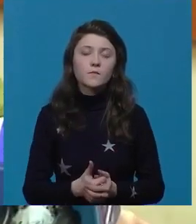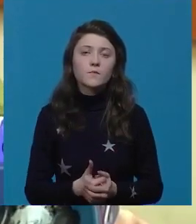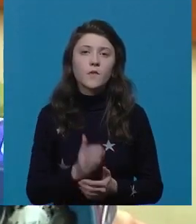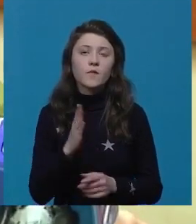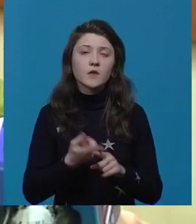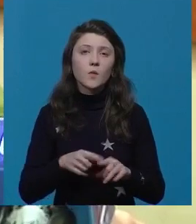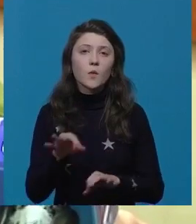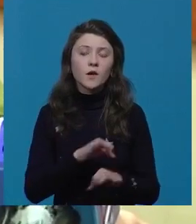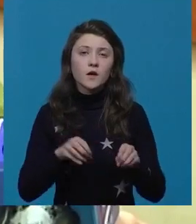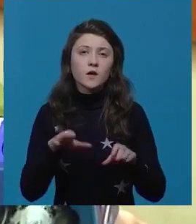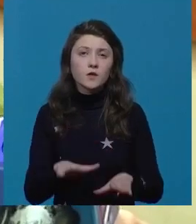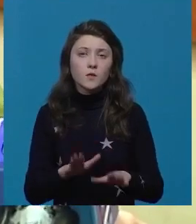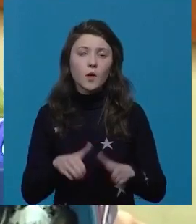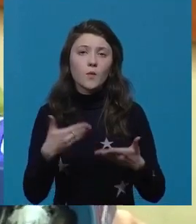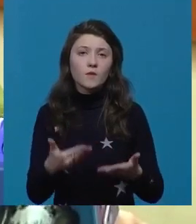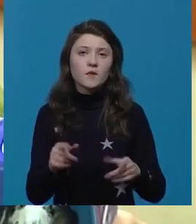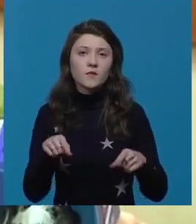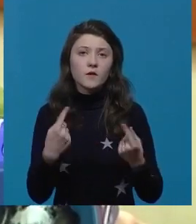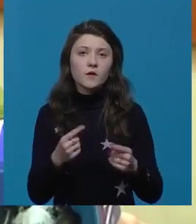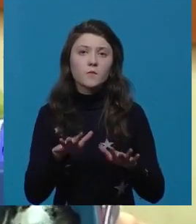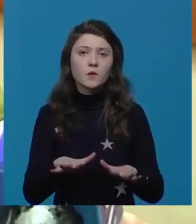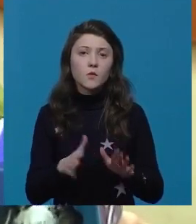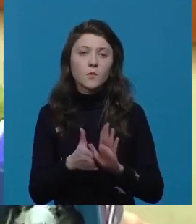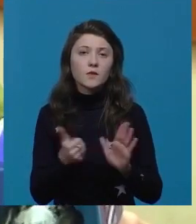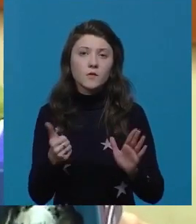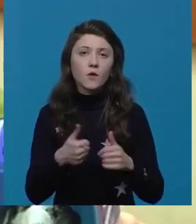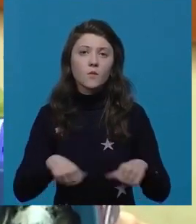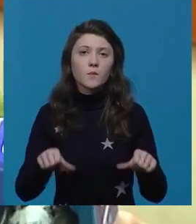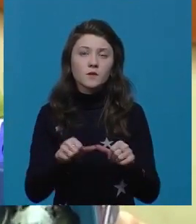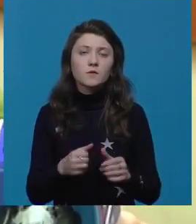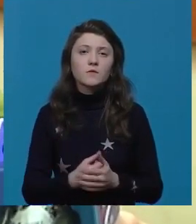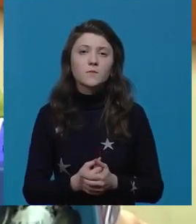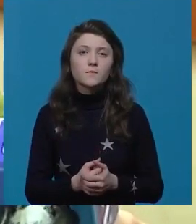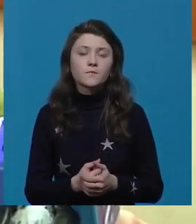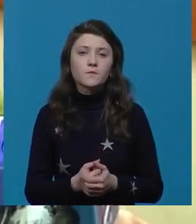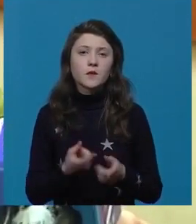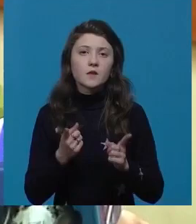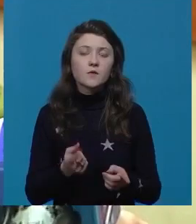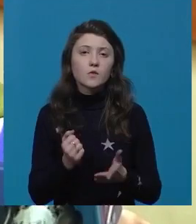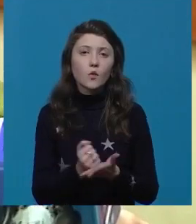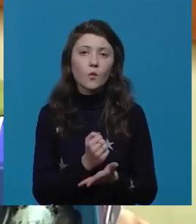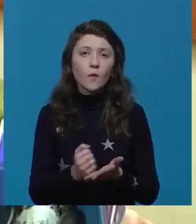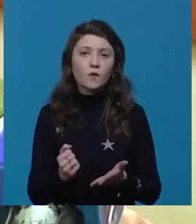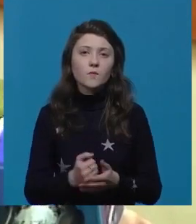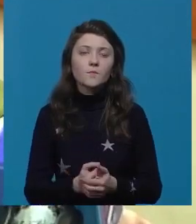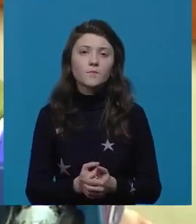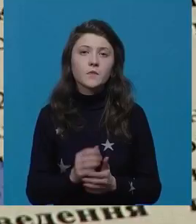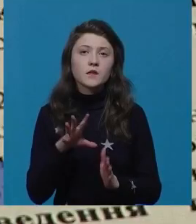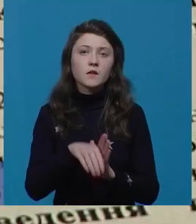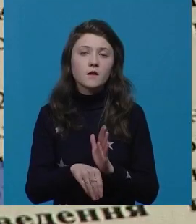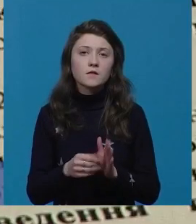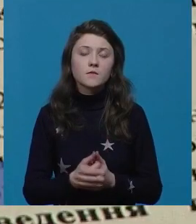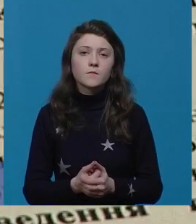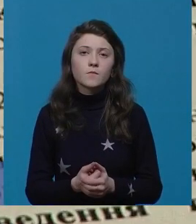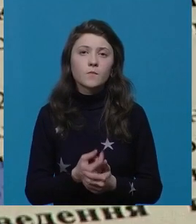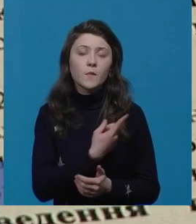рішення пропонується утворити міську призовну комісію згідно додатку 1, утворити та затвердити склад міської медичної